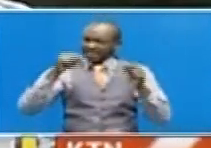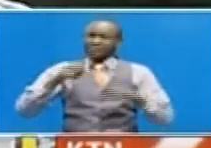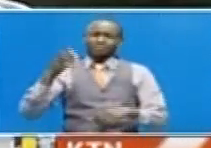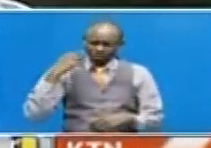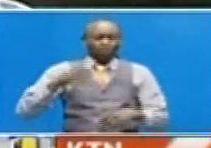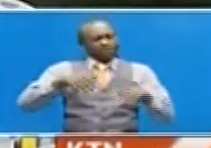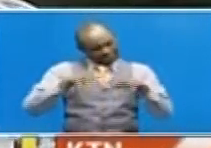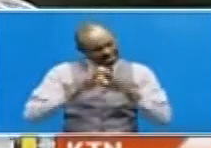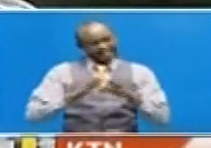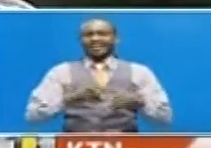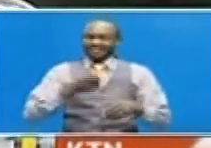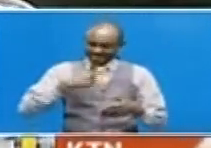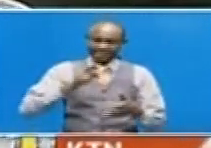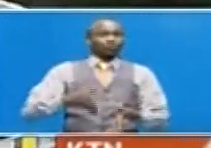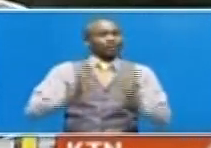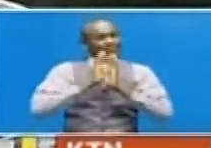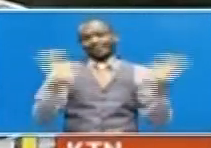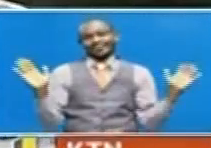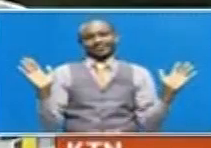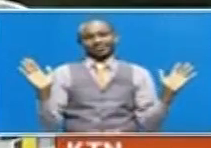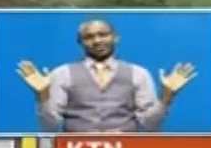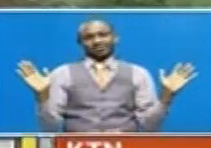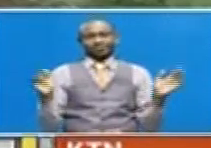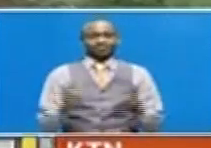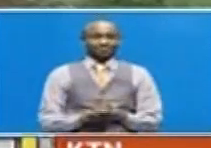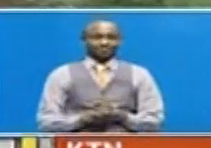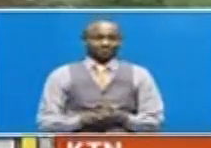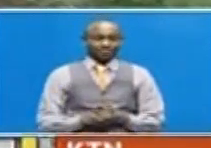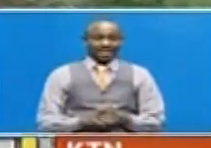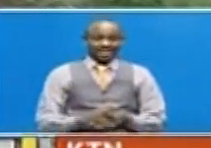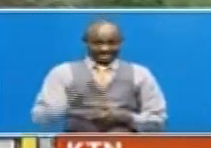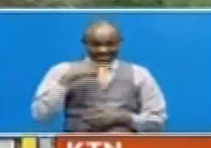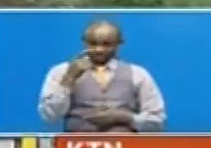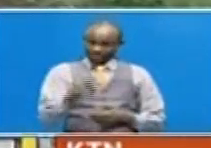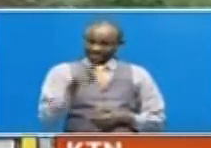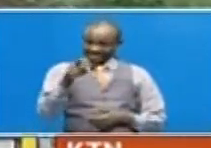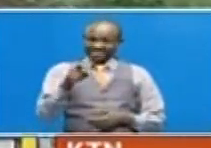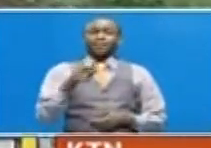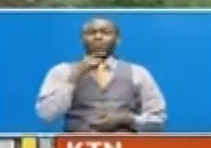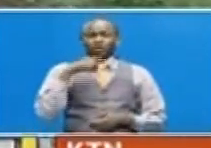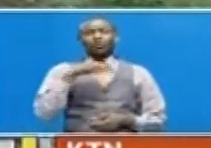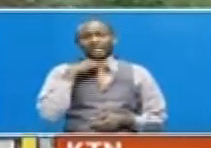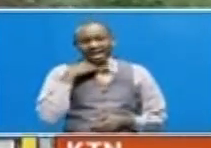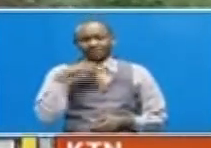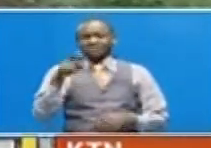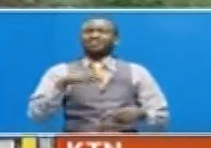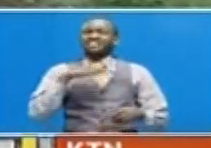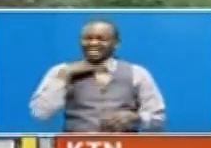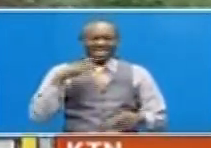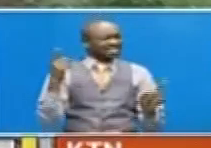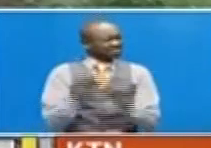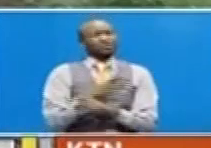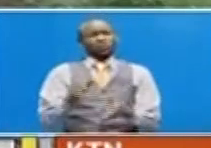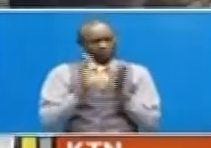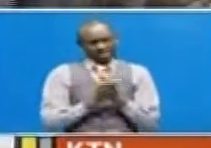halafu tukukubali ufufue mtoto yako. Inadaiwa kuwa marehemu Derrick aliaga dunia kwa njia ya